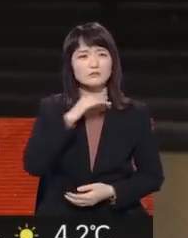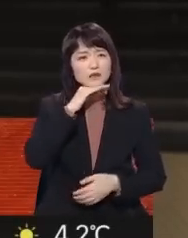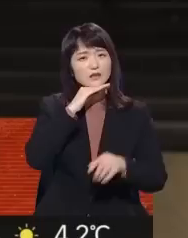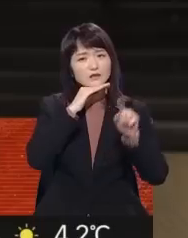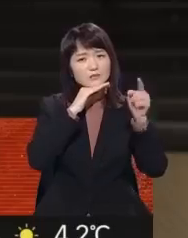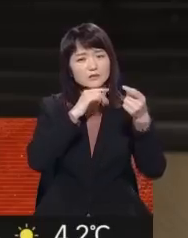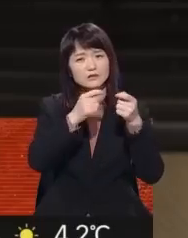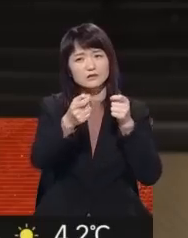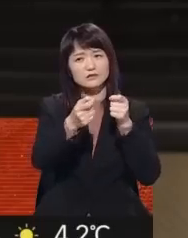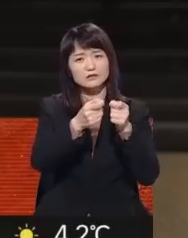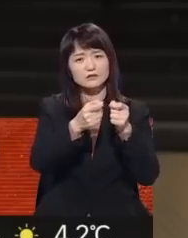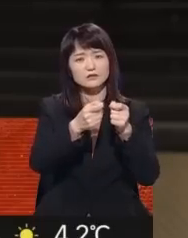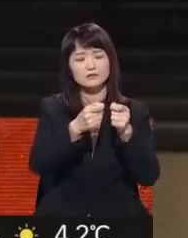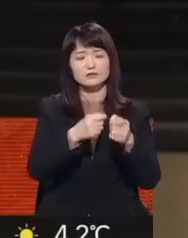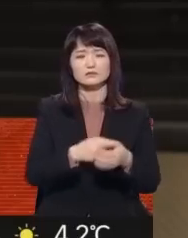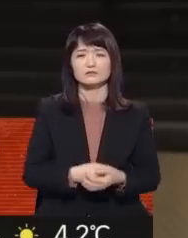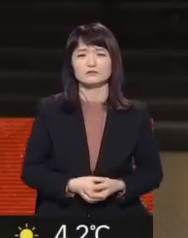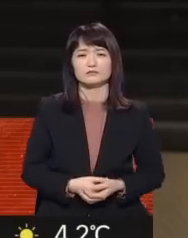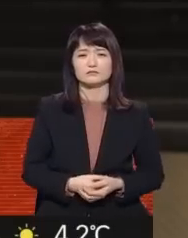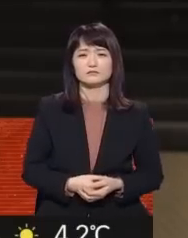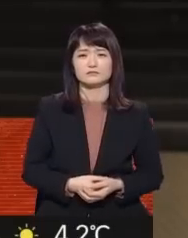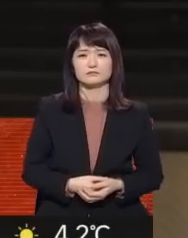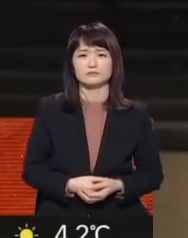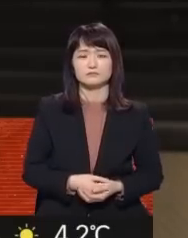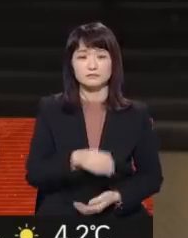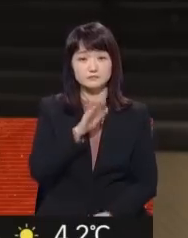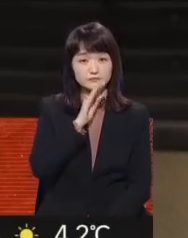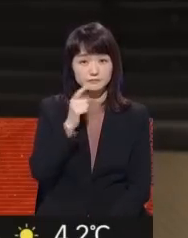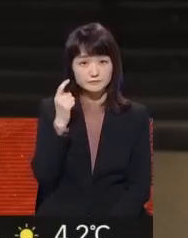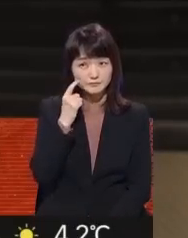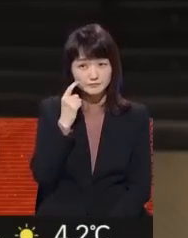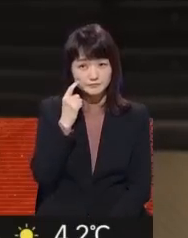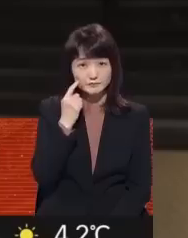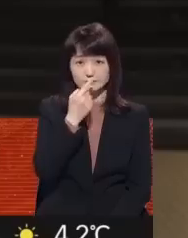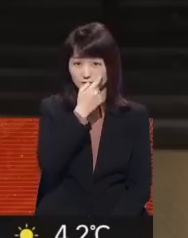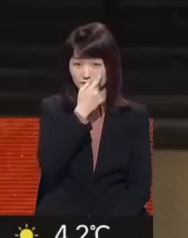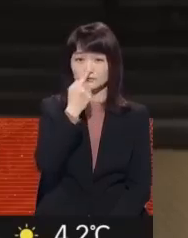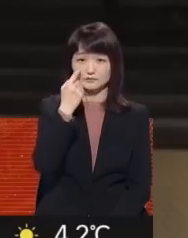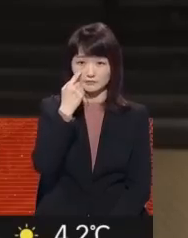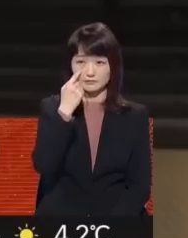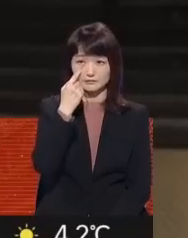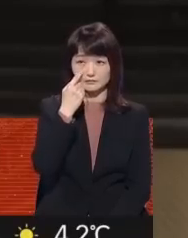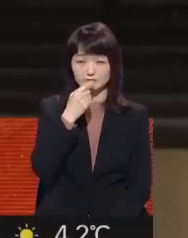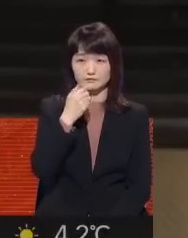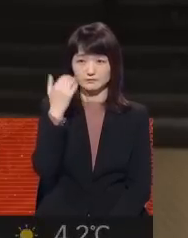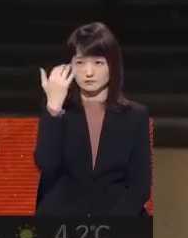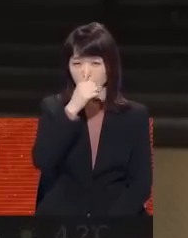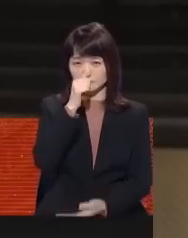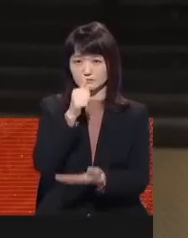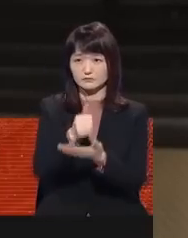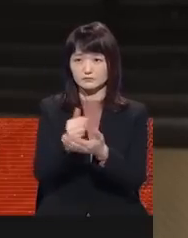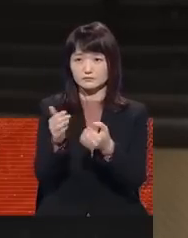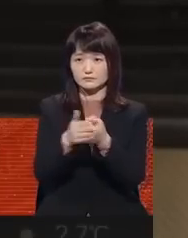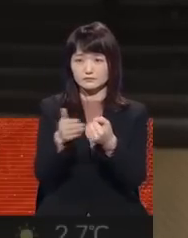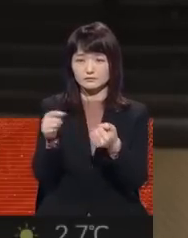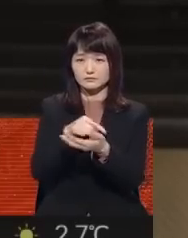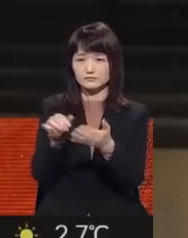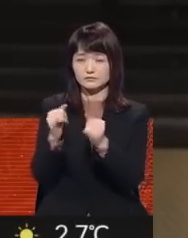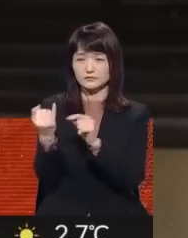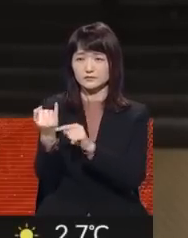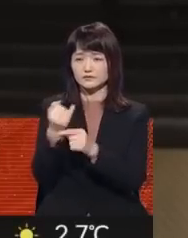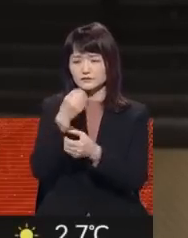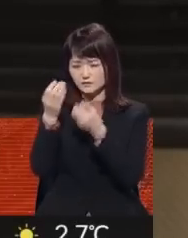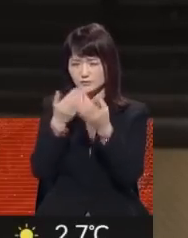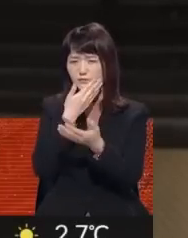상당히 고령으로 봐야 되고 일단은 사실관계 하기는 할 겁니다 뭐 성범죄에 있기 때문에 피해자의 진술이 매우